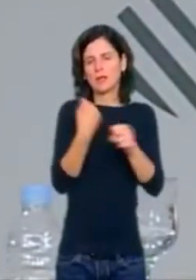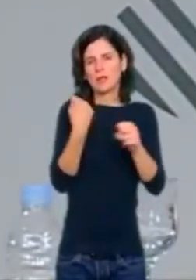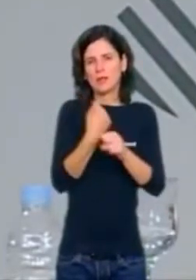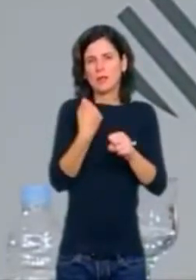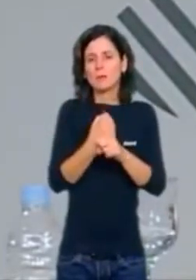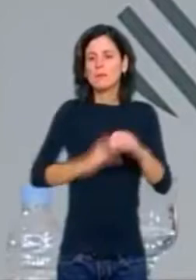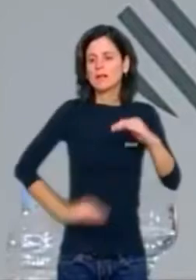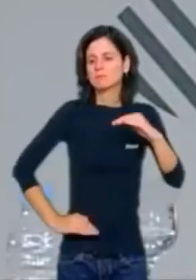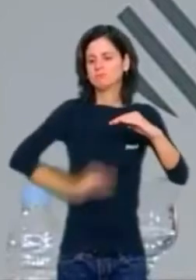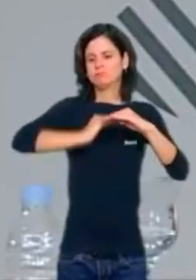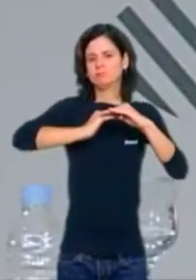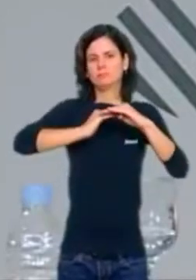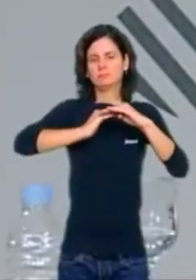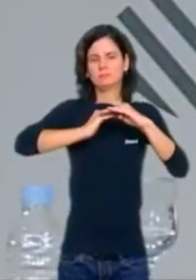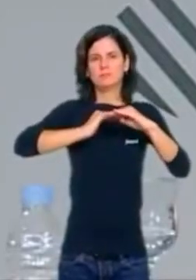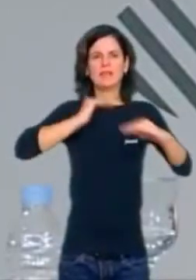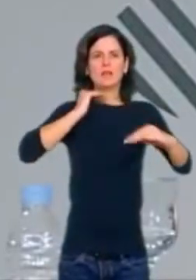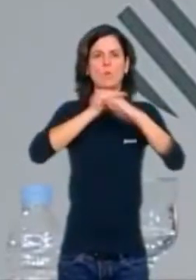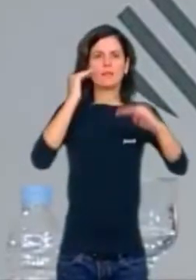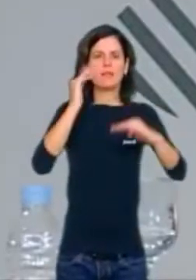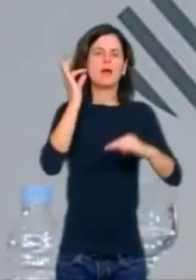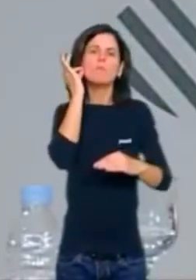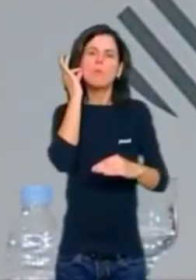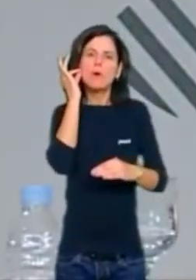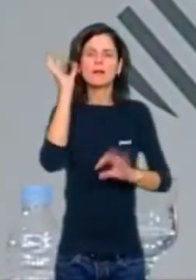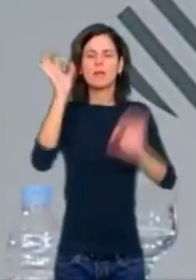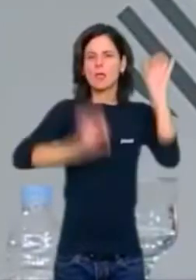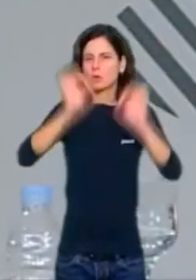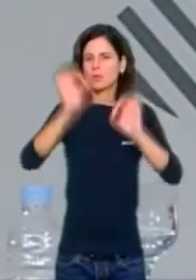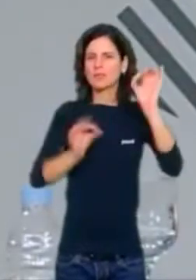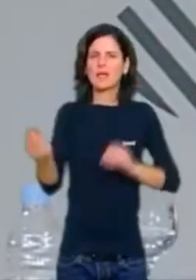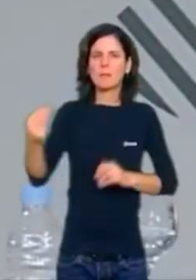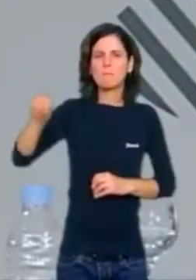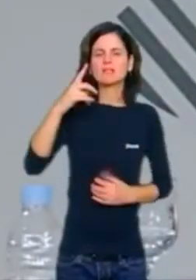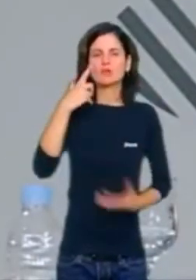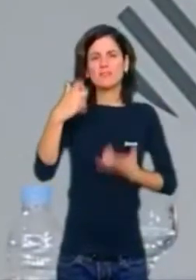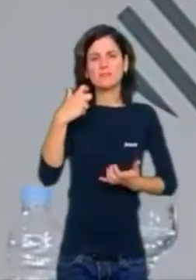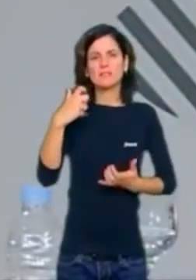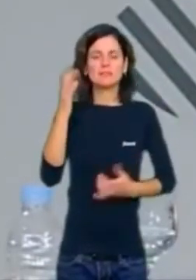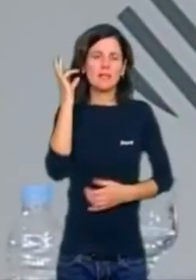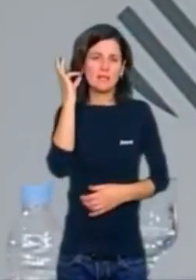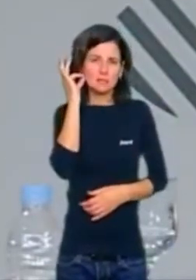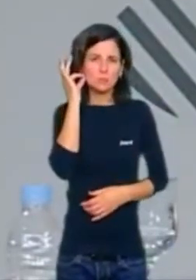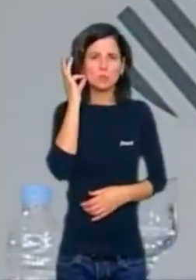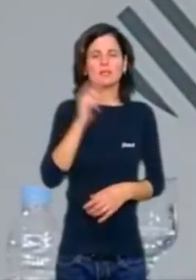índexos d'igualtat i de visibilitat de les dones en l'esport, no?